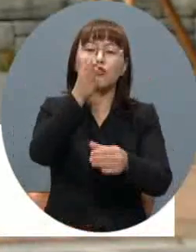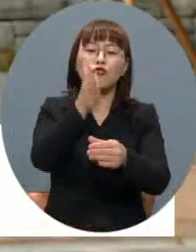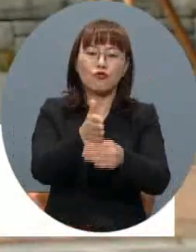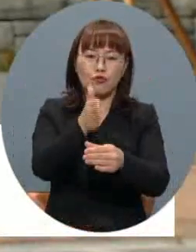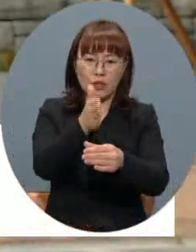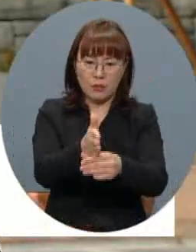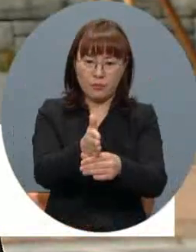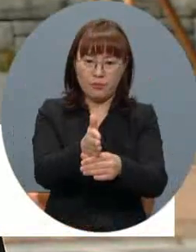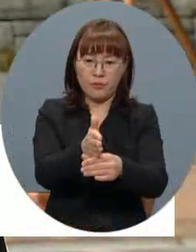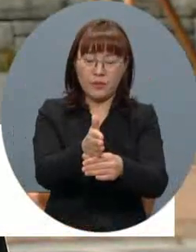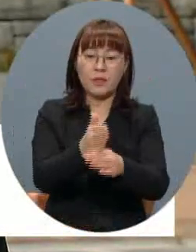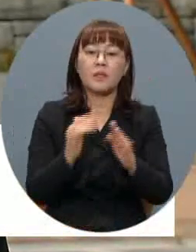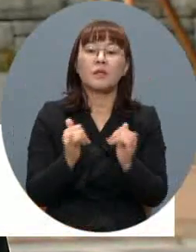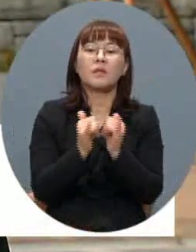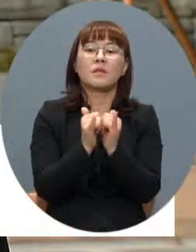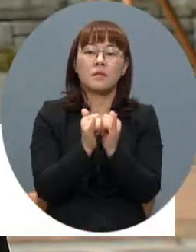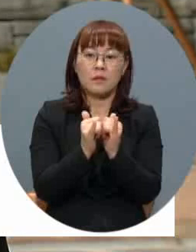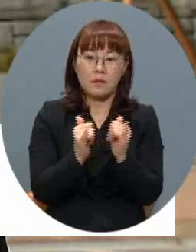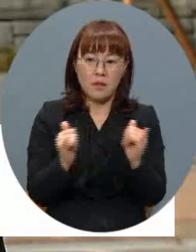구심점이 돼가지고